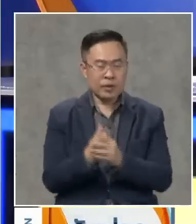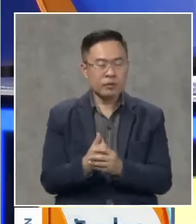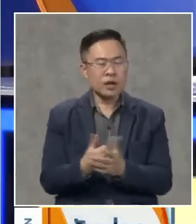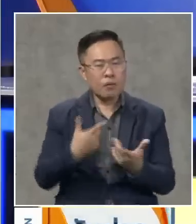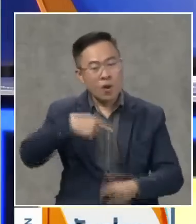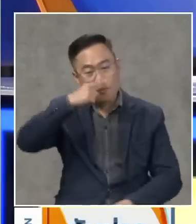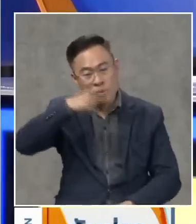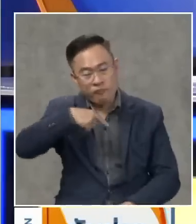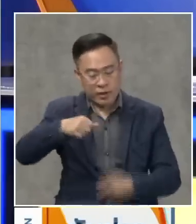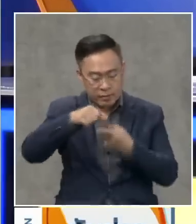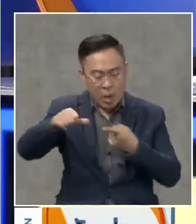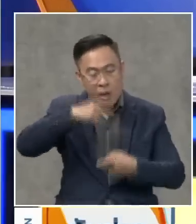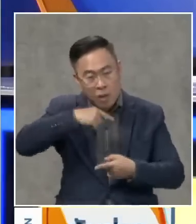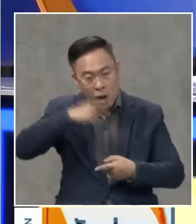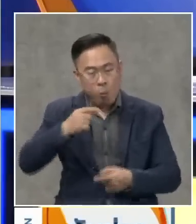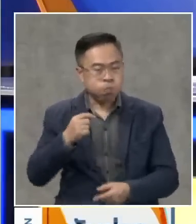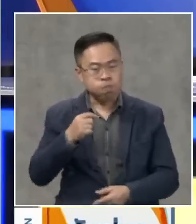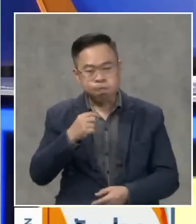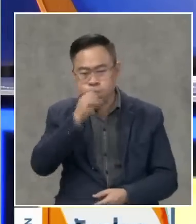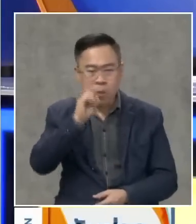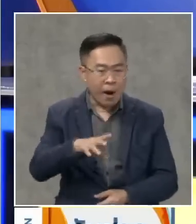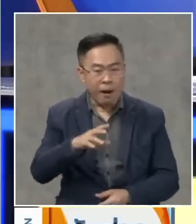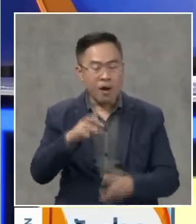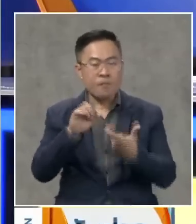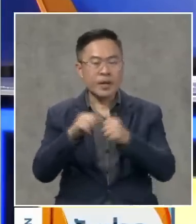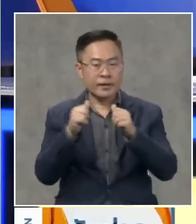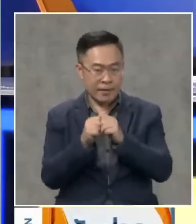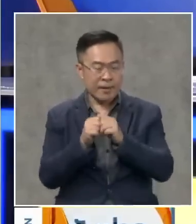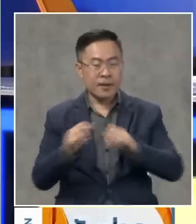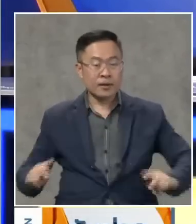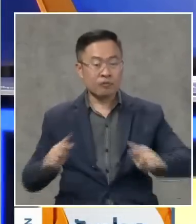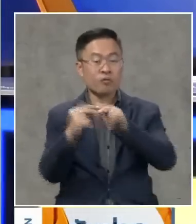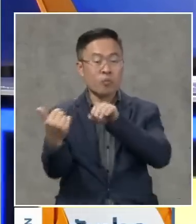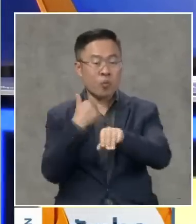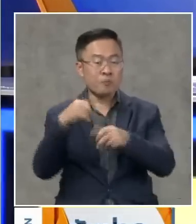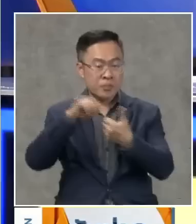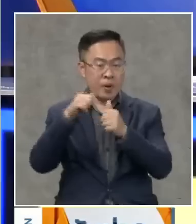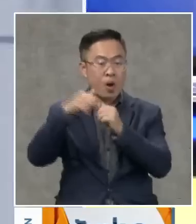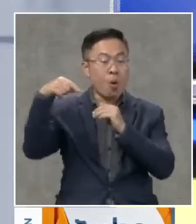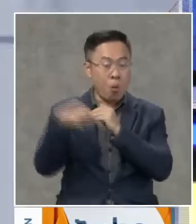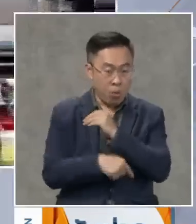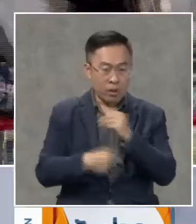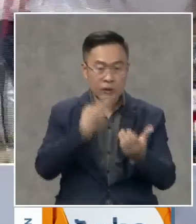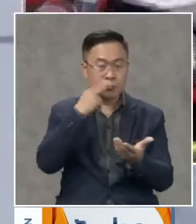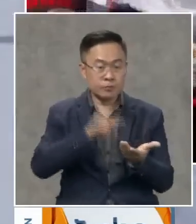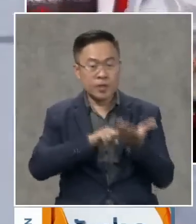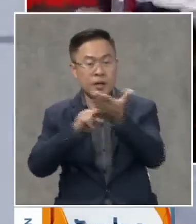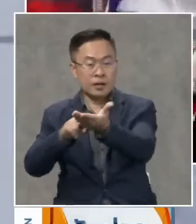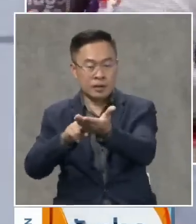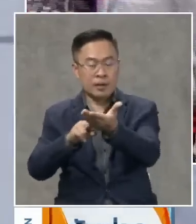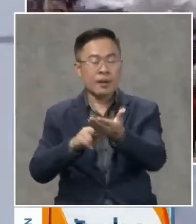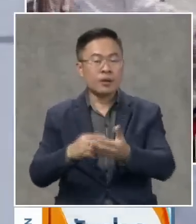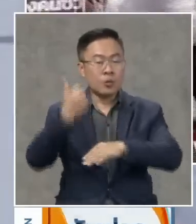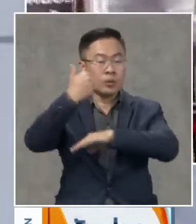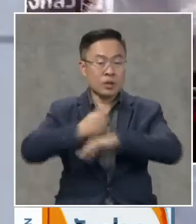แปรงฟันบ้วนปากกันเลยนะคะบอกว่าจะเอามาล้างกลิ่นเหม็นทุจริตคุณผู้ชมแล้วพยายามที่จะไปยื่นหนังสือถึงคุณศักดิ์สยามชิดชอบรัฐม